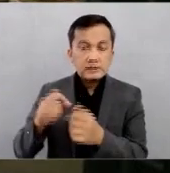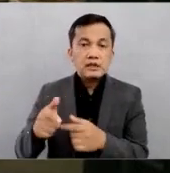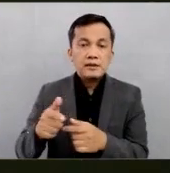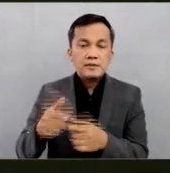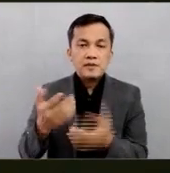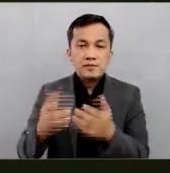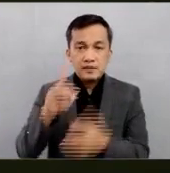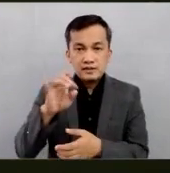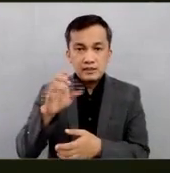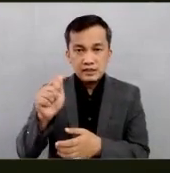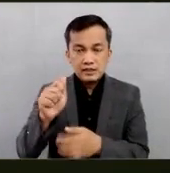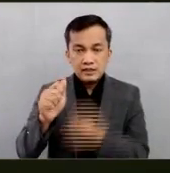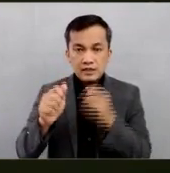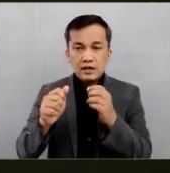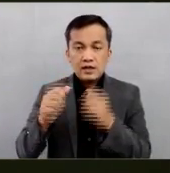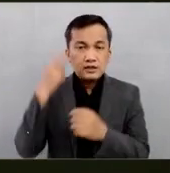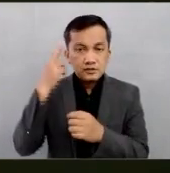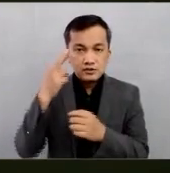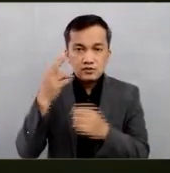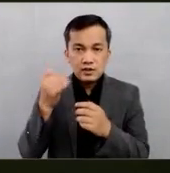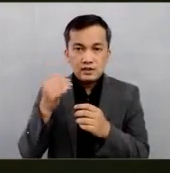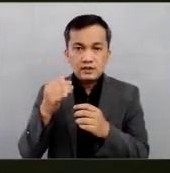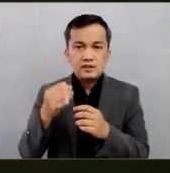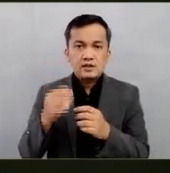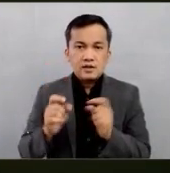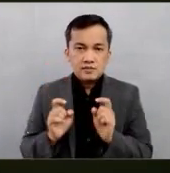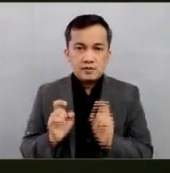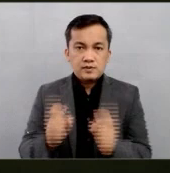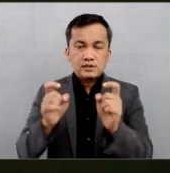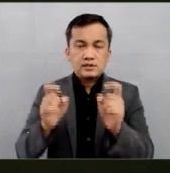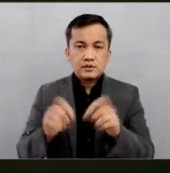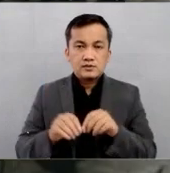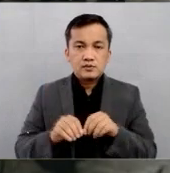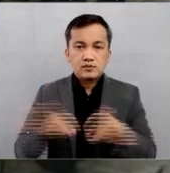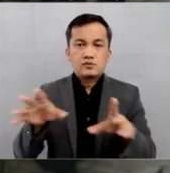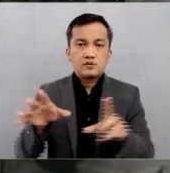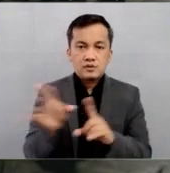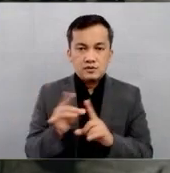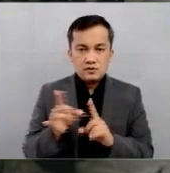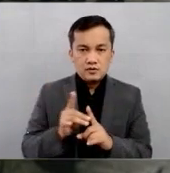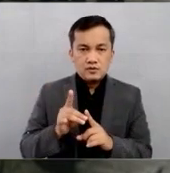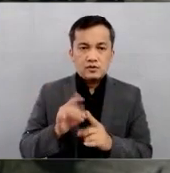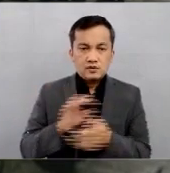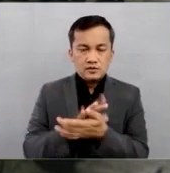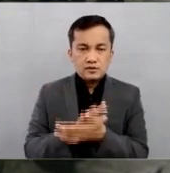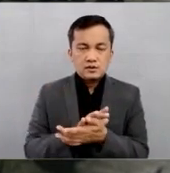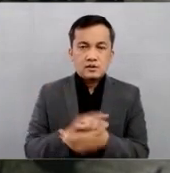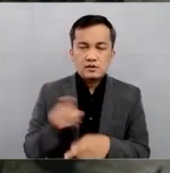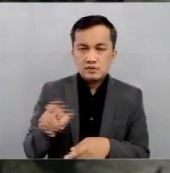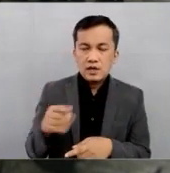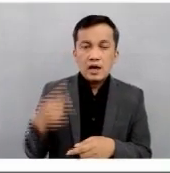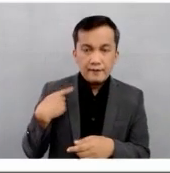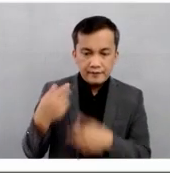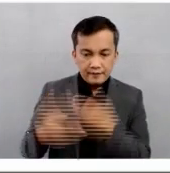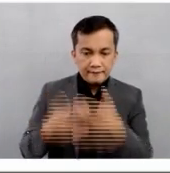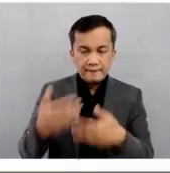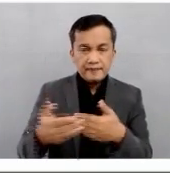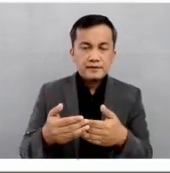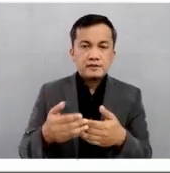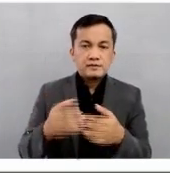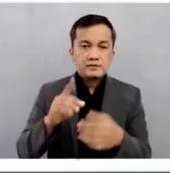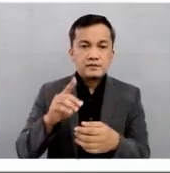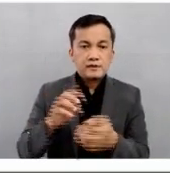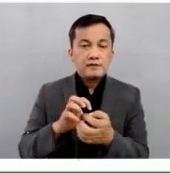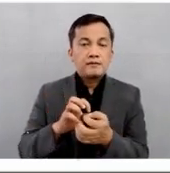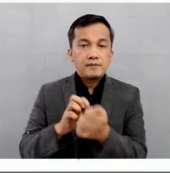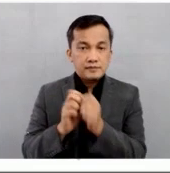dahilan kaya bumibilis ang hawaan ng COVID. There is now a replacement going on with the variants. I mean,